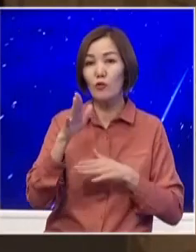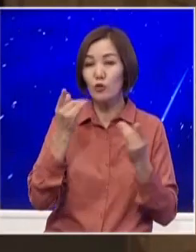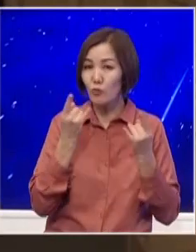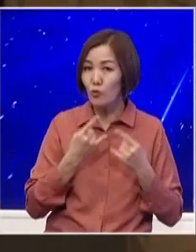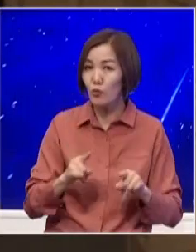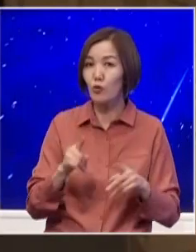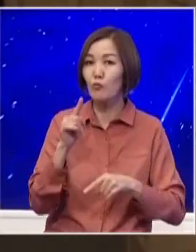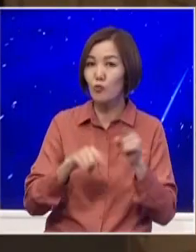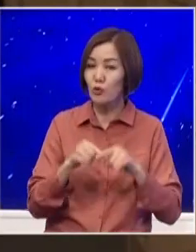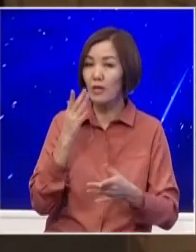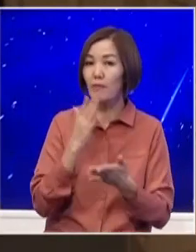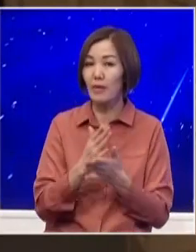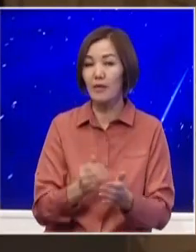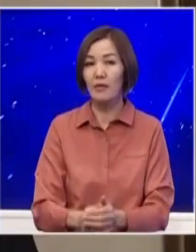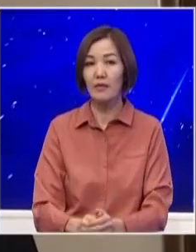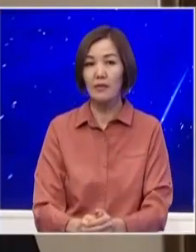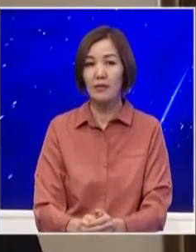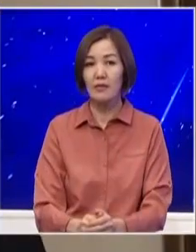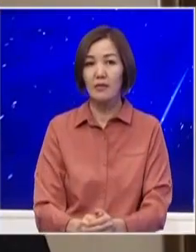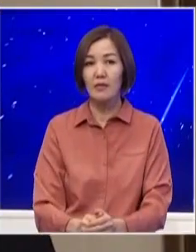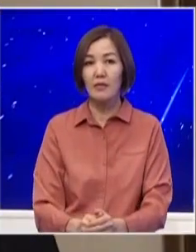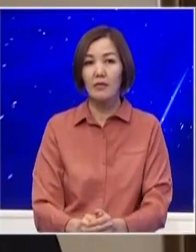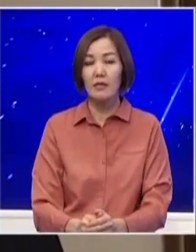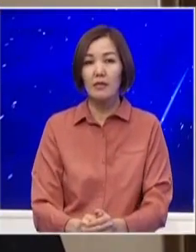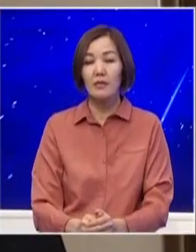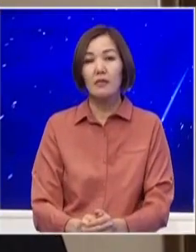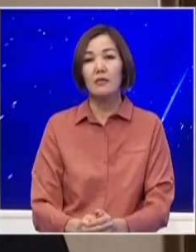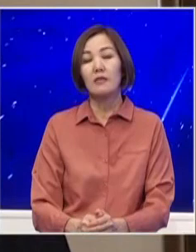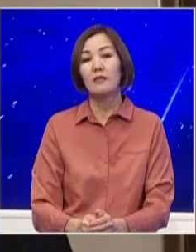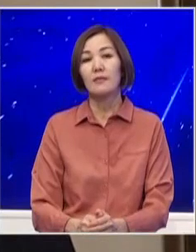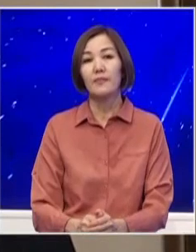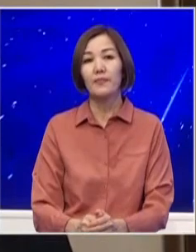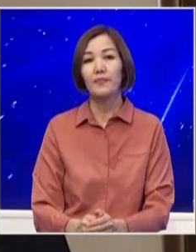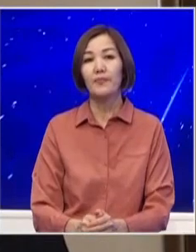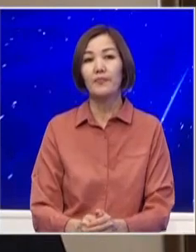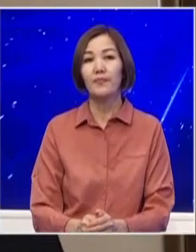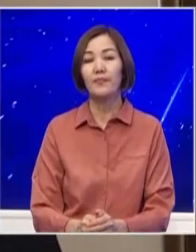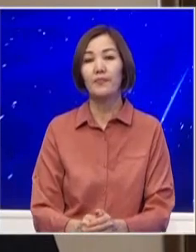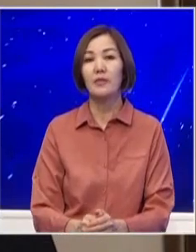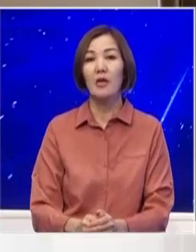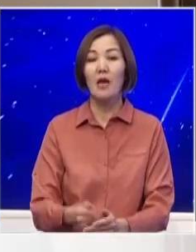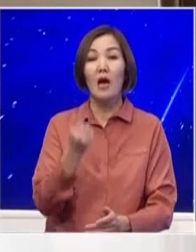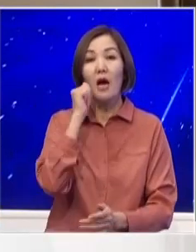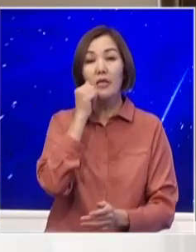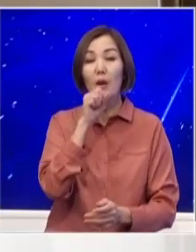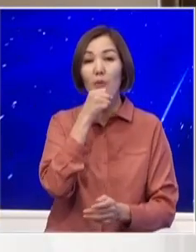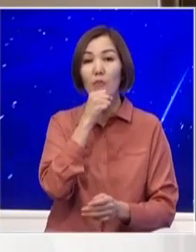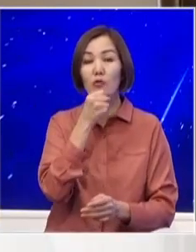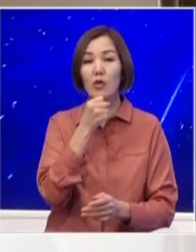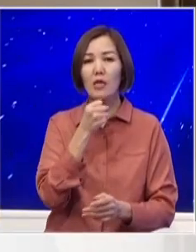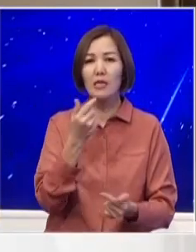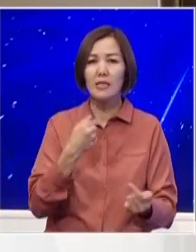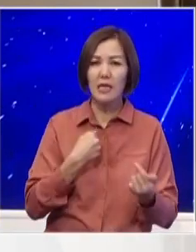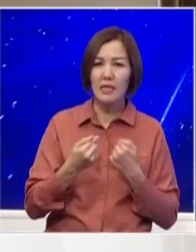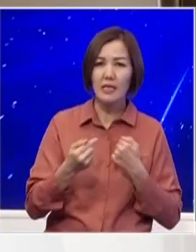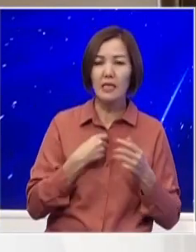тудым, туыстарым осында. Деді бабушке рассказывали, как тяжело было. Аталар, әжелер қатал уақытта